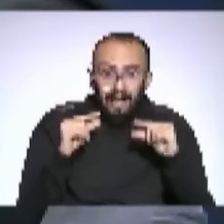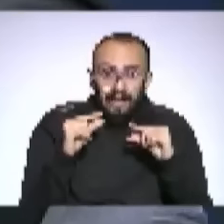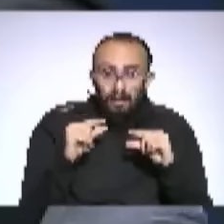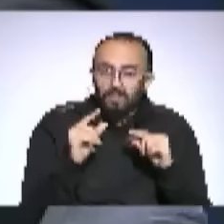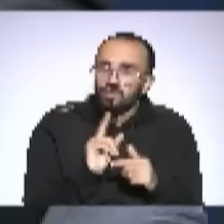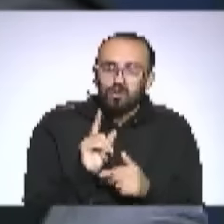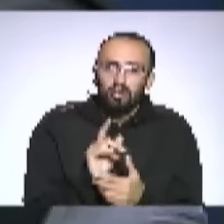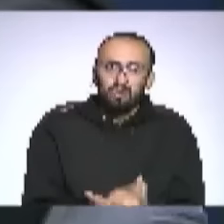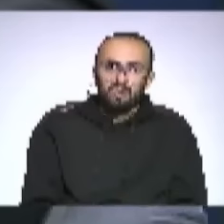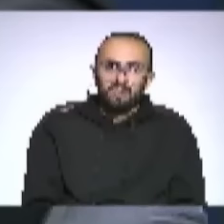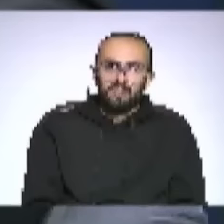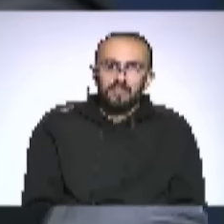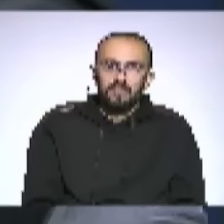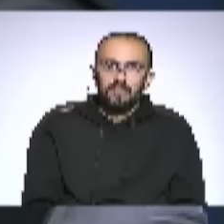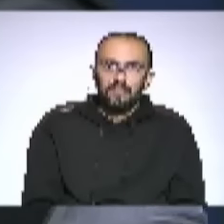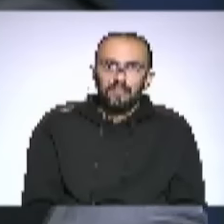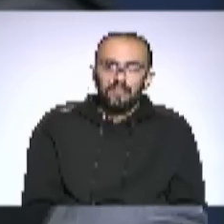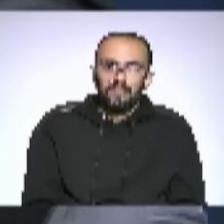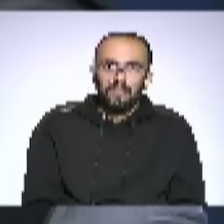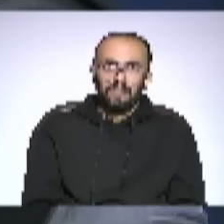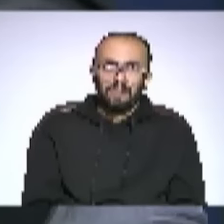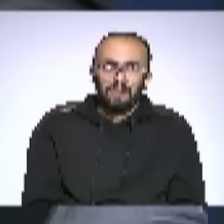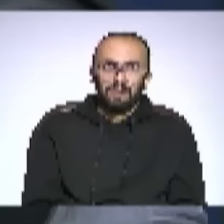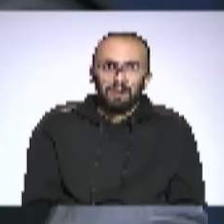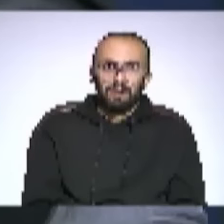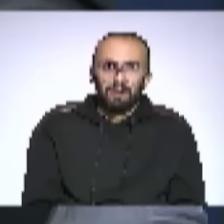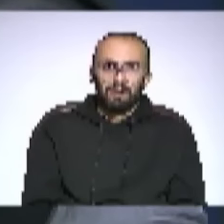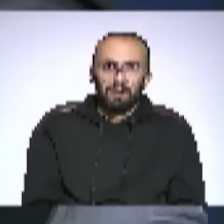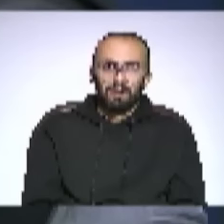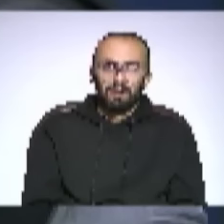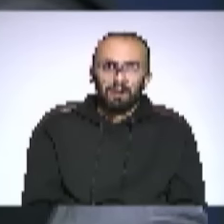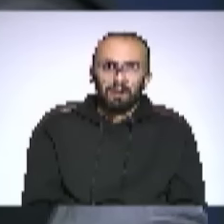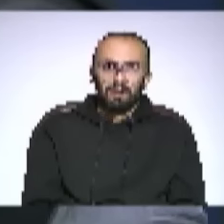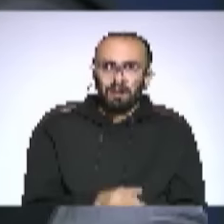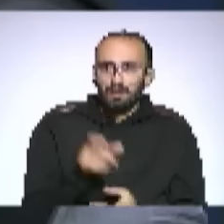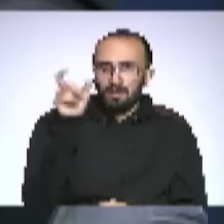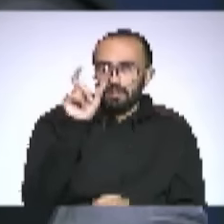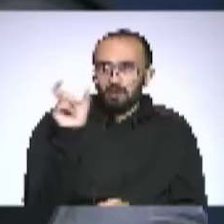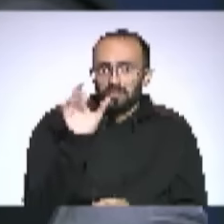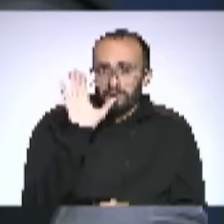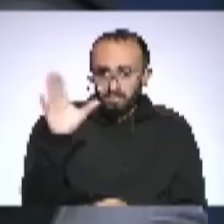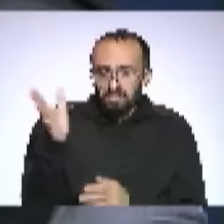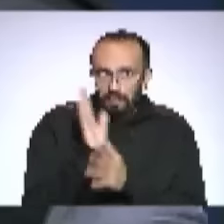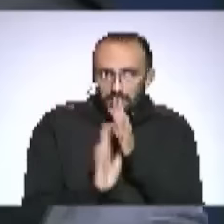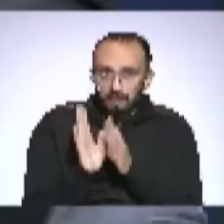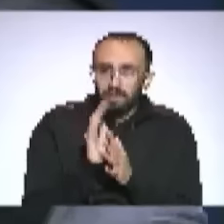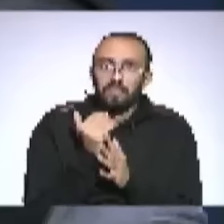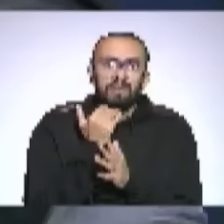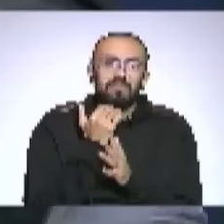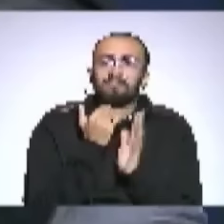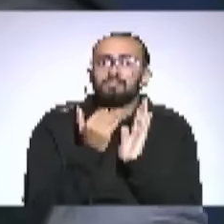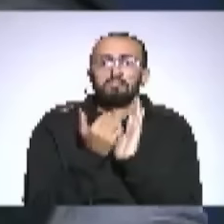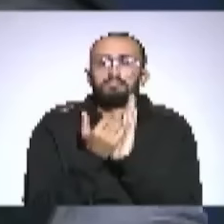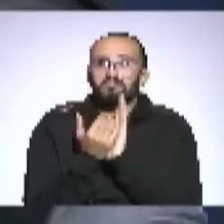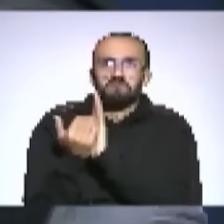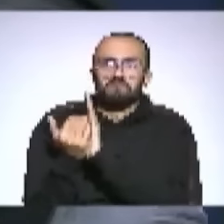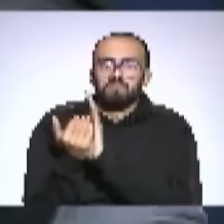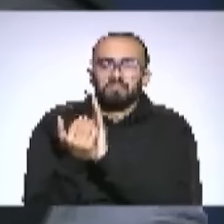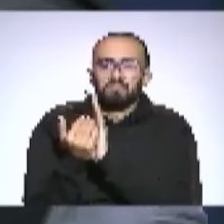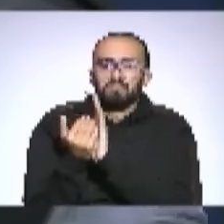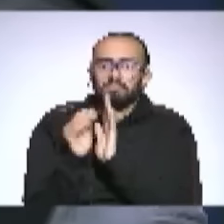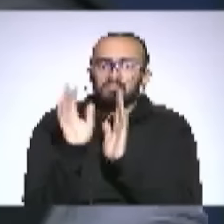كانت ست في البيت غير كلام الناس غير مسيحيين لا لا مش انا سوري انا